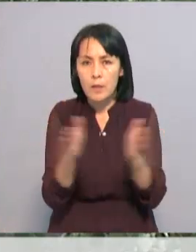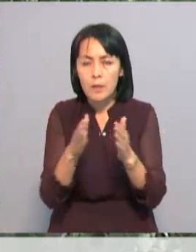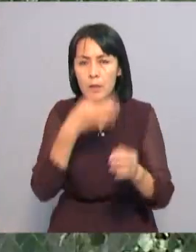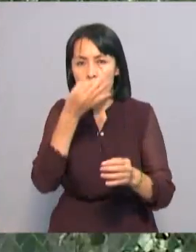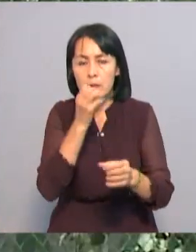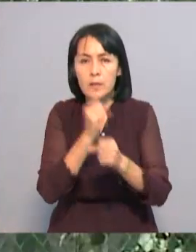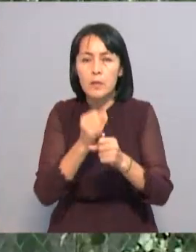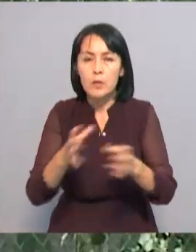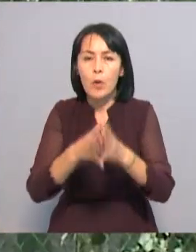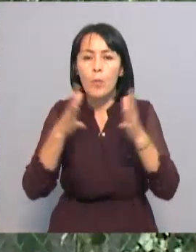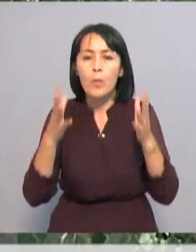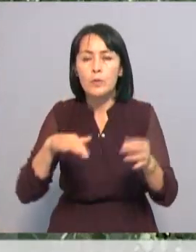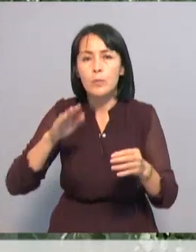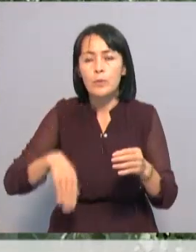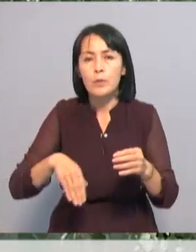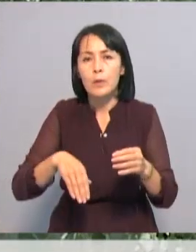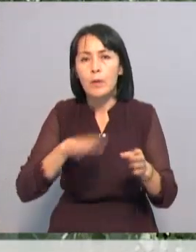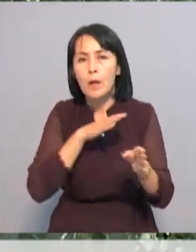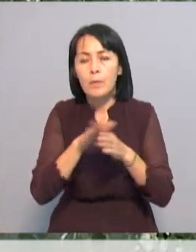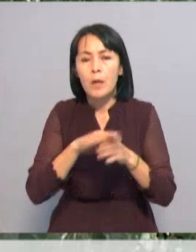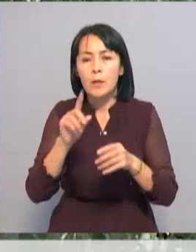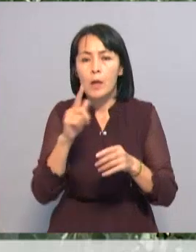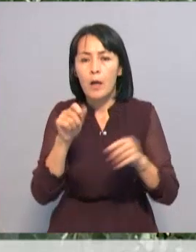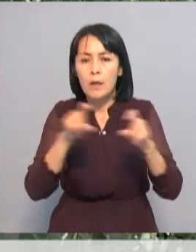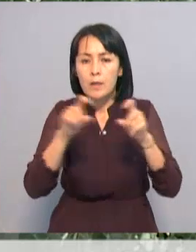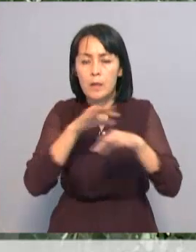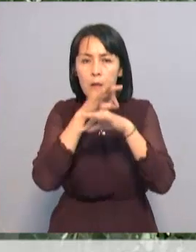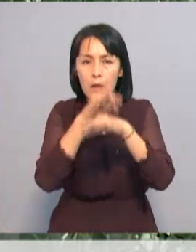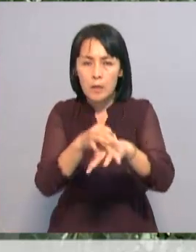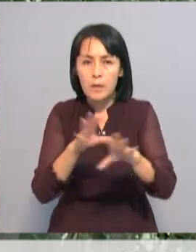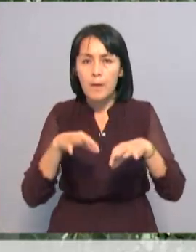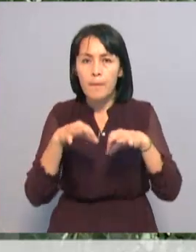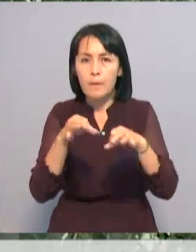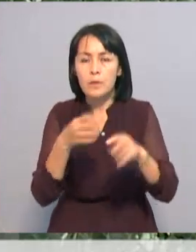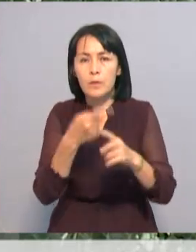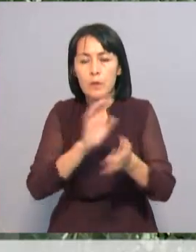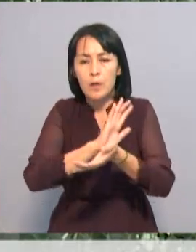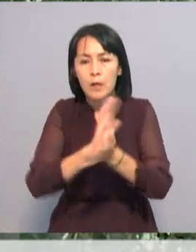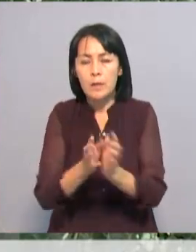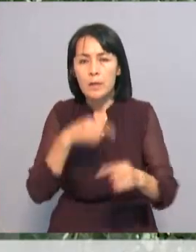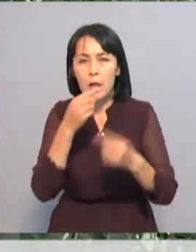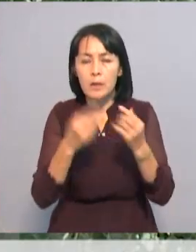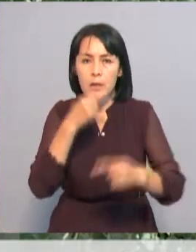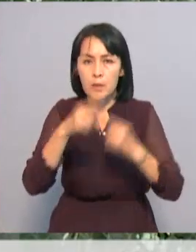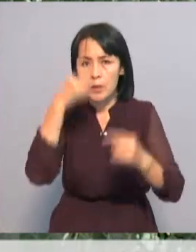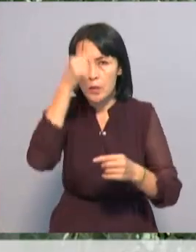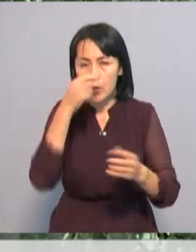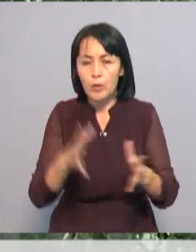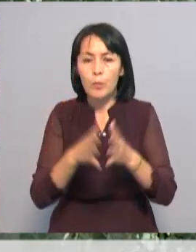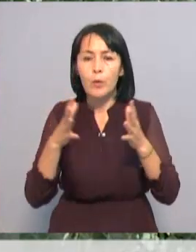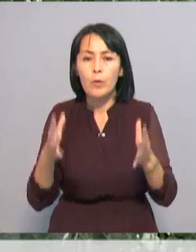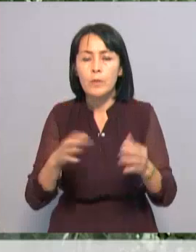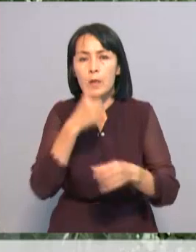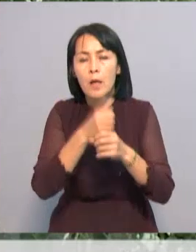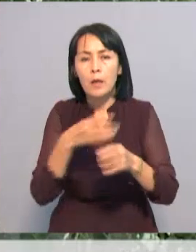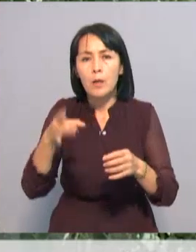обещали, что сделают ее больше после того, как пройдет газ. Машины не помещаются и создаются неудобства. Сказали, что в следующем году увеличат.